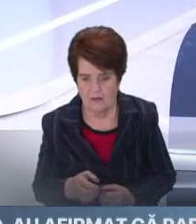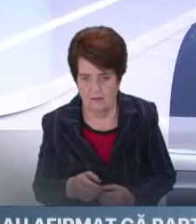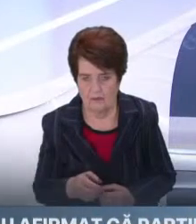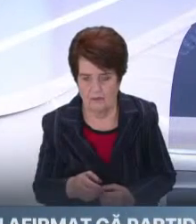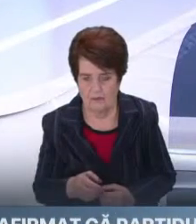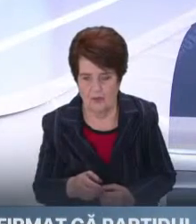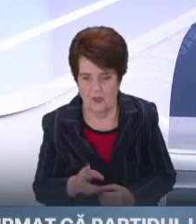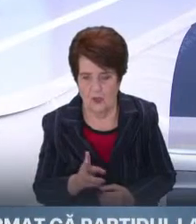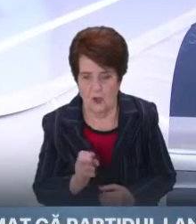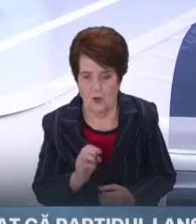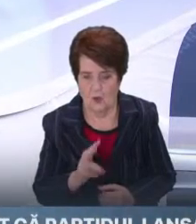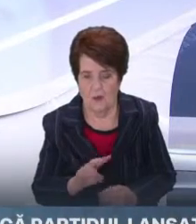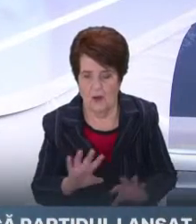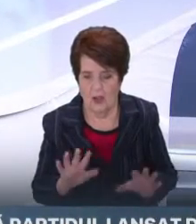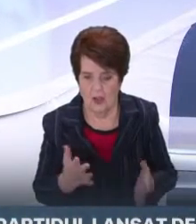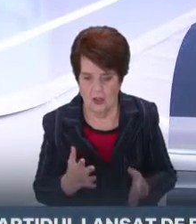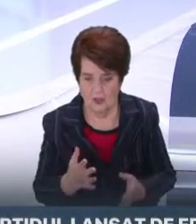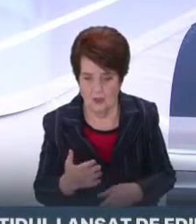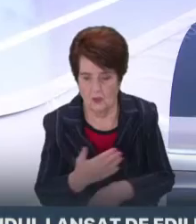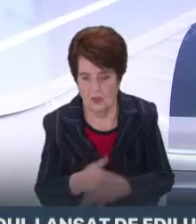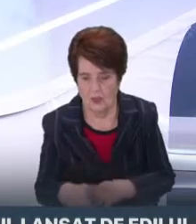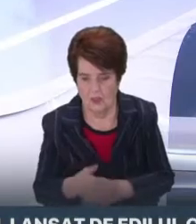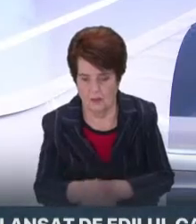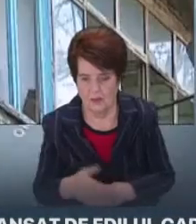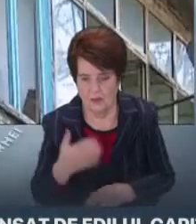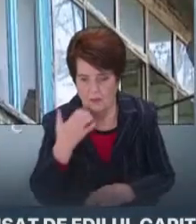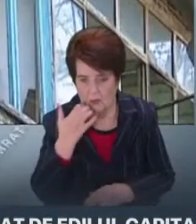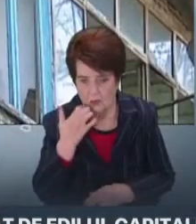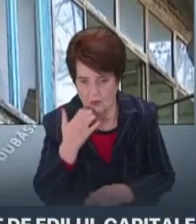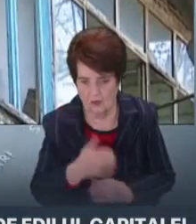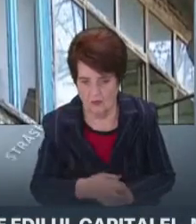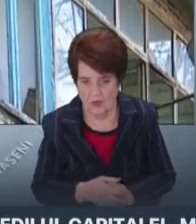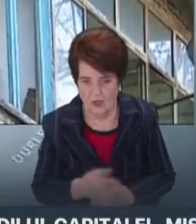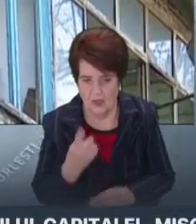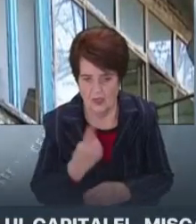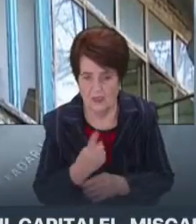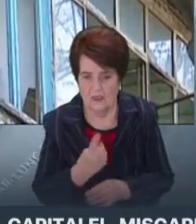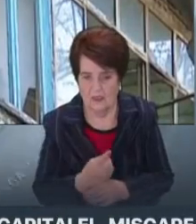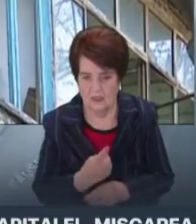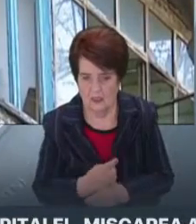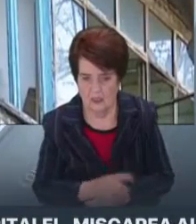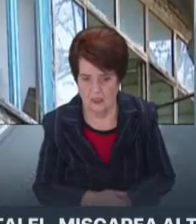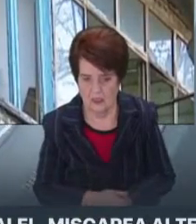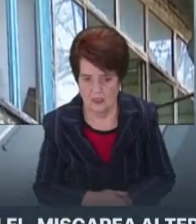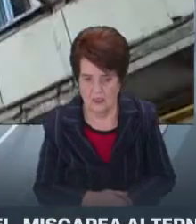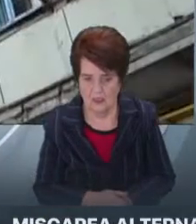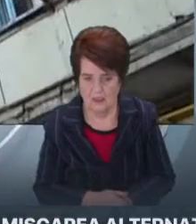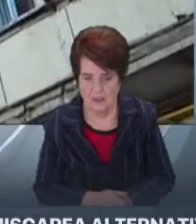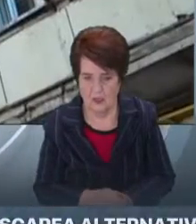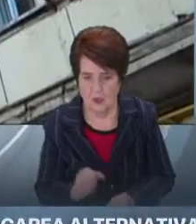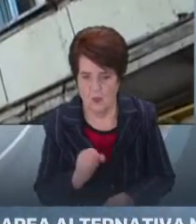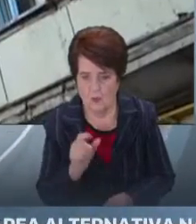ne reîntoarcem la cazul de pe Bulevardul Moscovei, era strict interzis amplasarea butelilor.